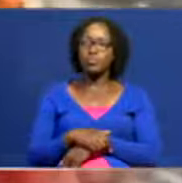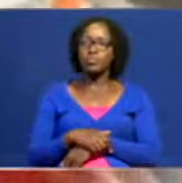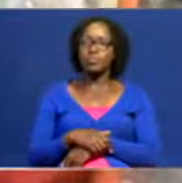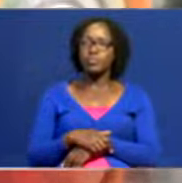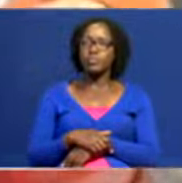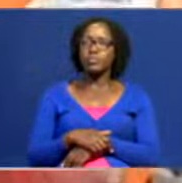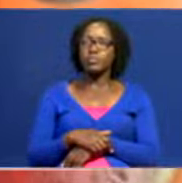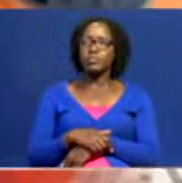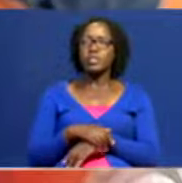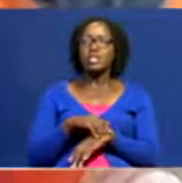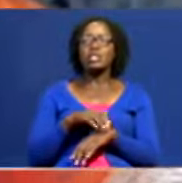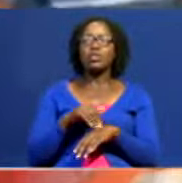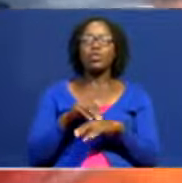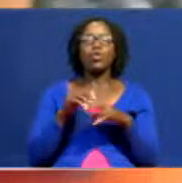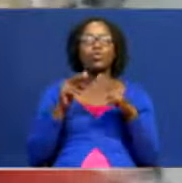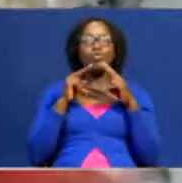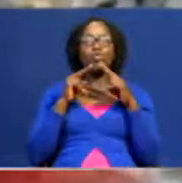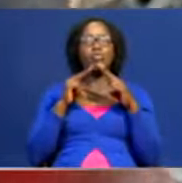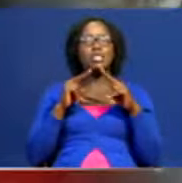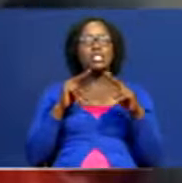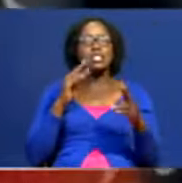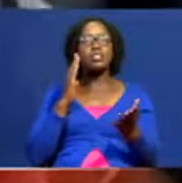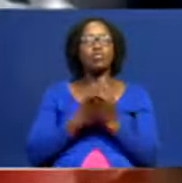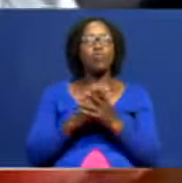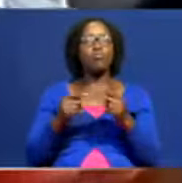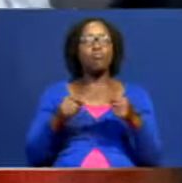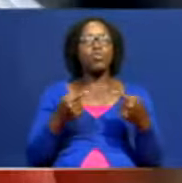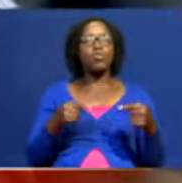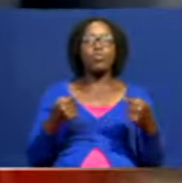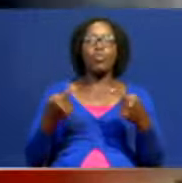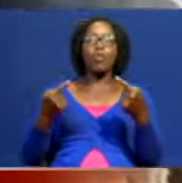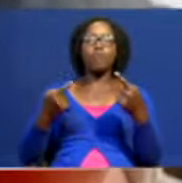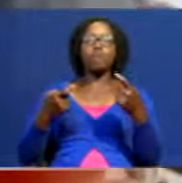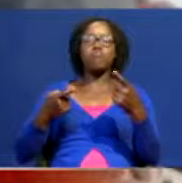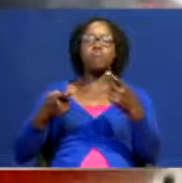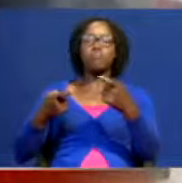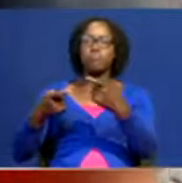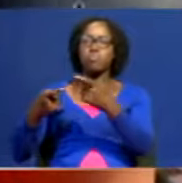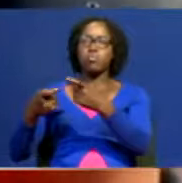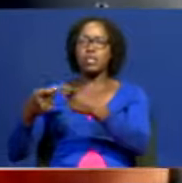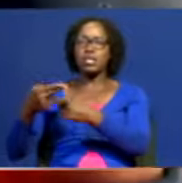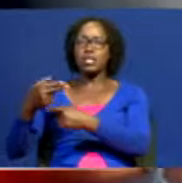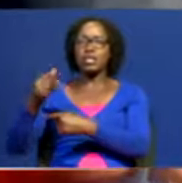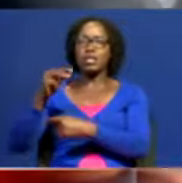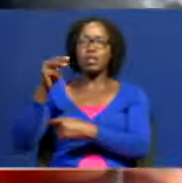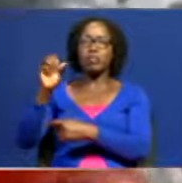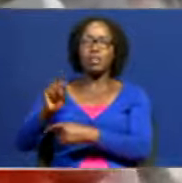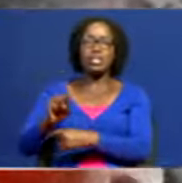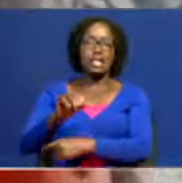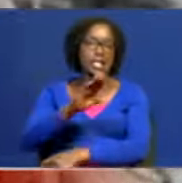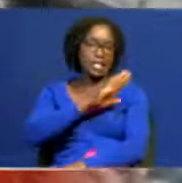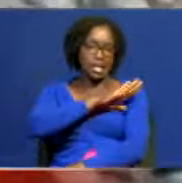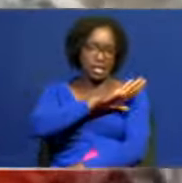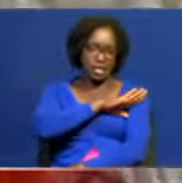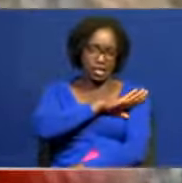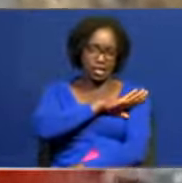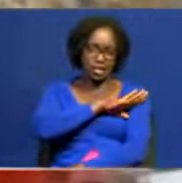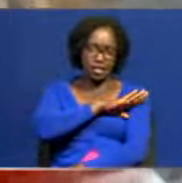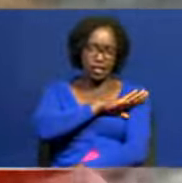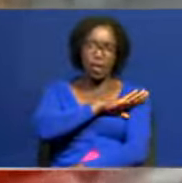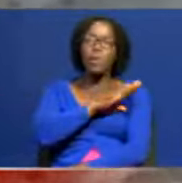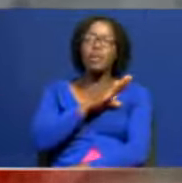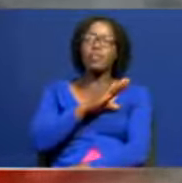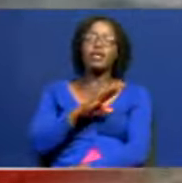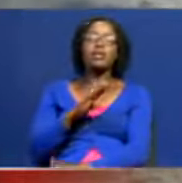Huku miito ikiendelea kutolewa ya kusitisha vita baina ya Israel na kundi la Hamas huko Gaza, Waziri Mkuu wa Israel Benjamin